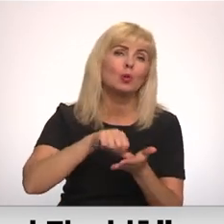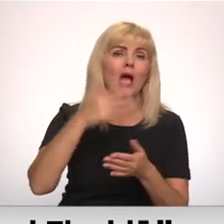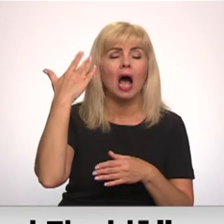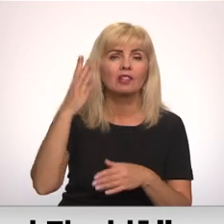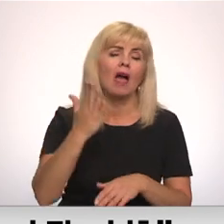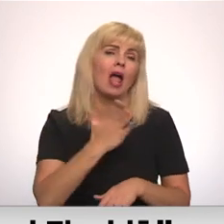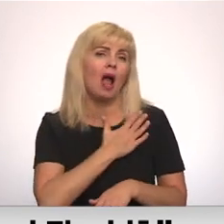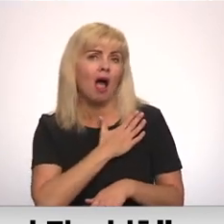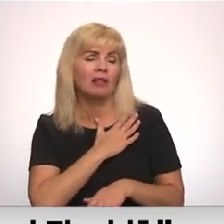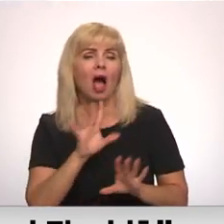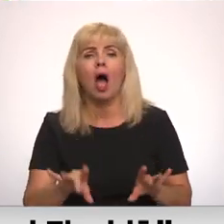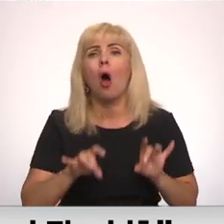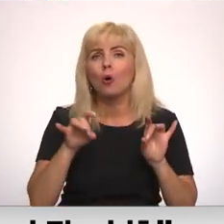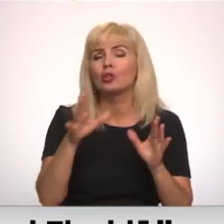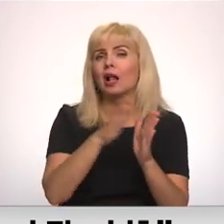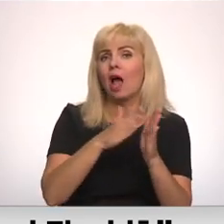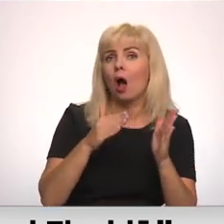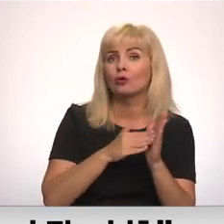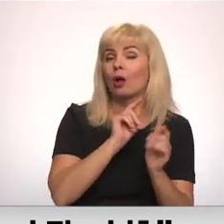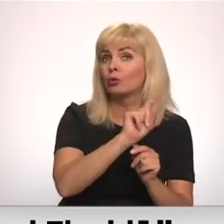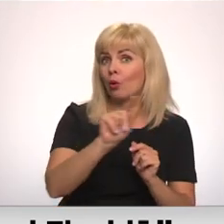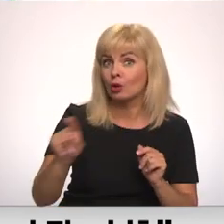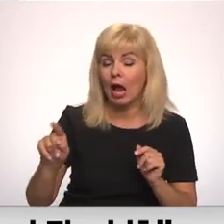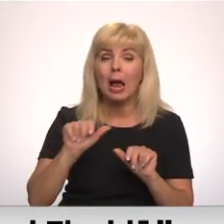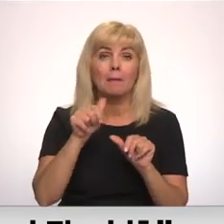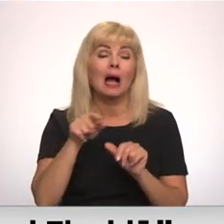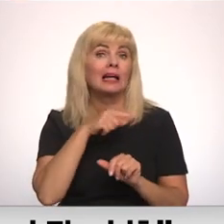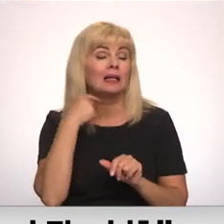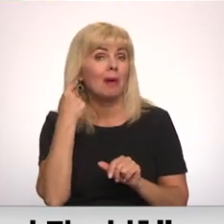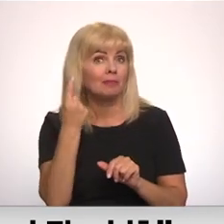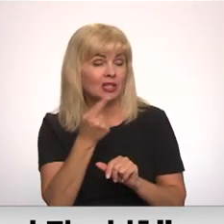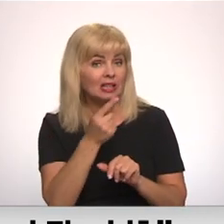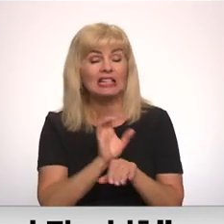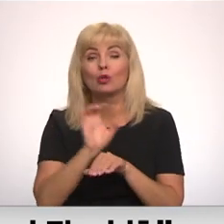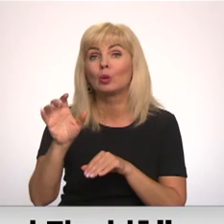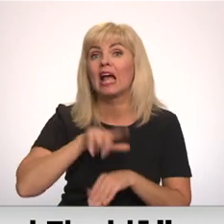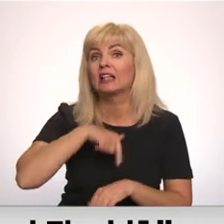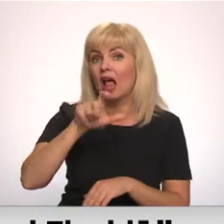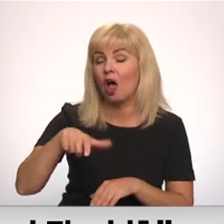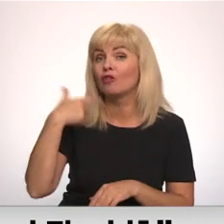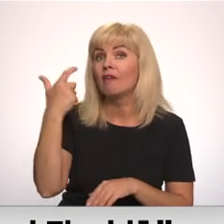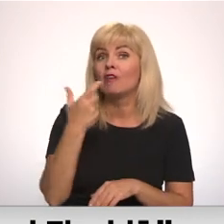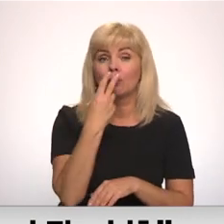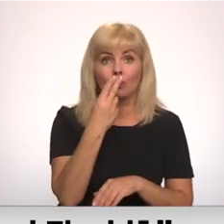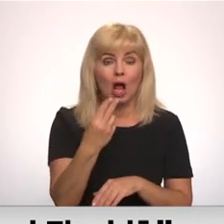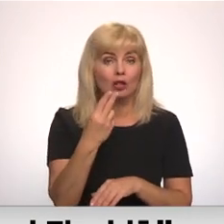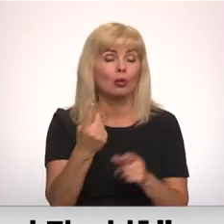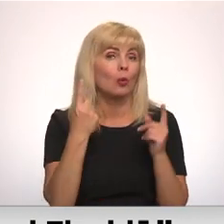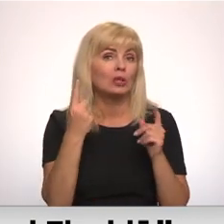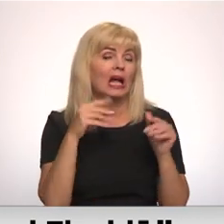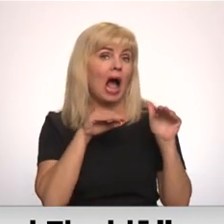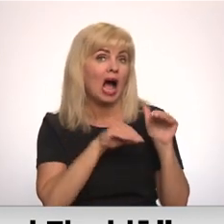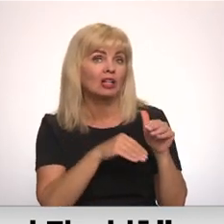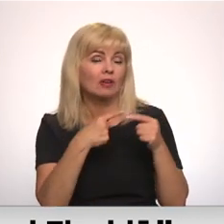Kanādā, Austrālijā, Jaunzēlandē un citur, kur vien mākslinieki vēlējās dzirdēt trindas latvieši. Filmā redzēsim unikālus arhīvu